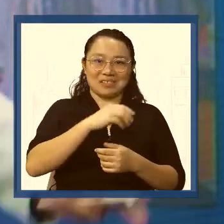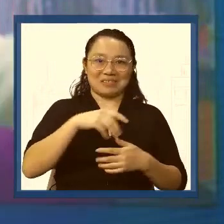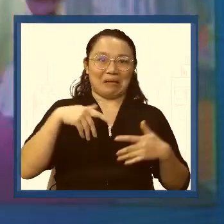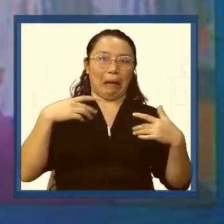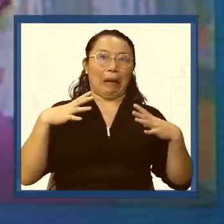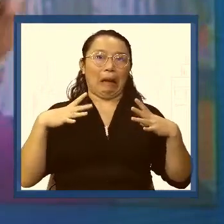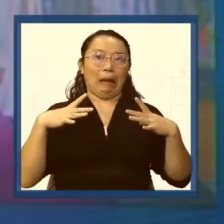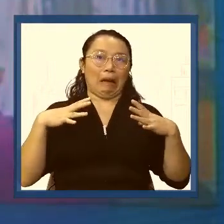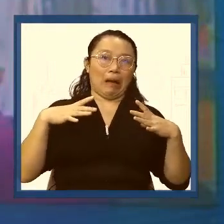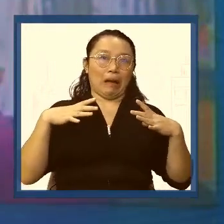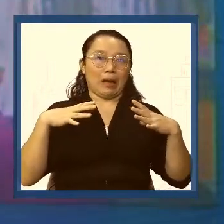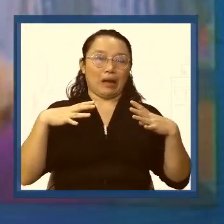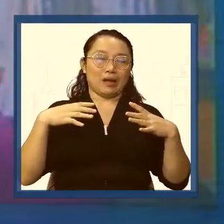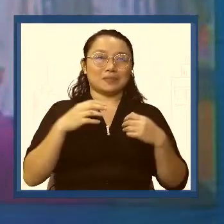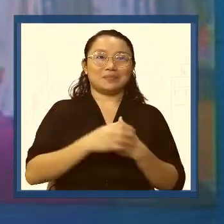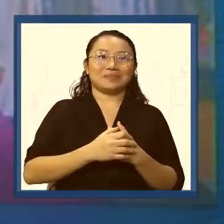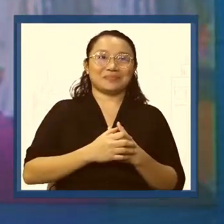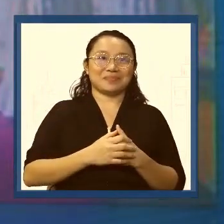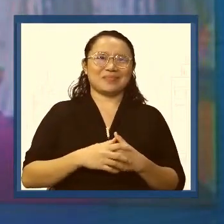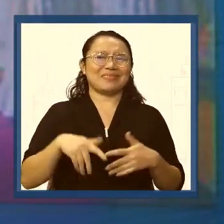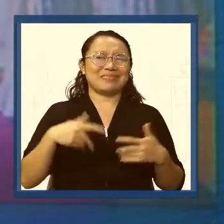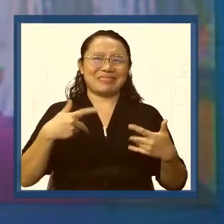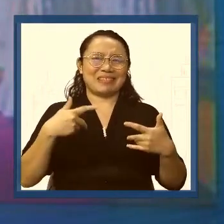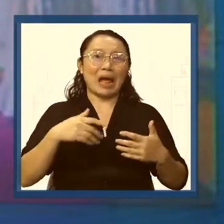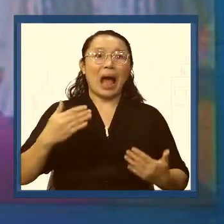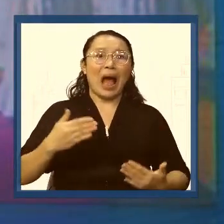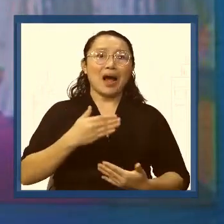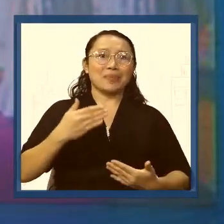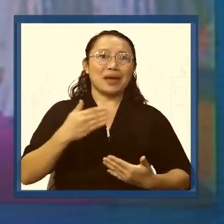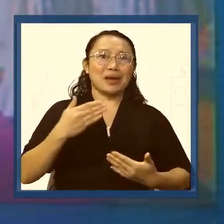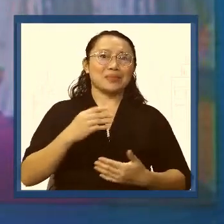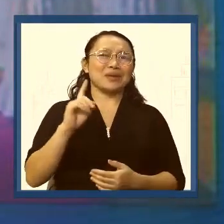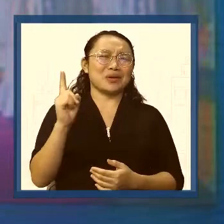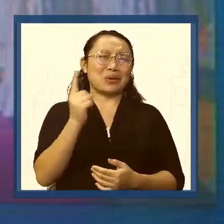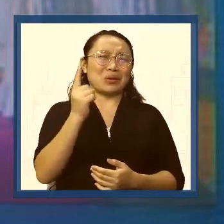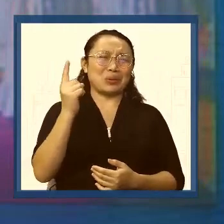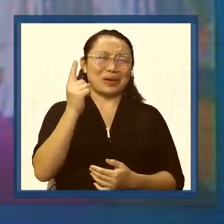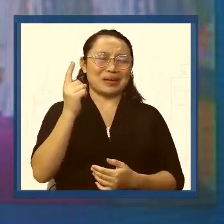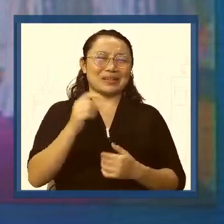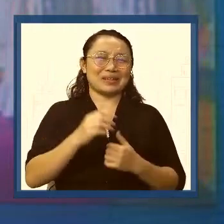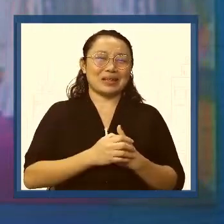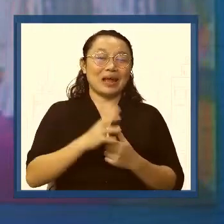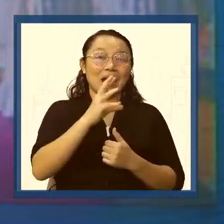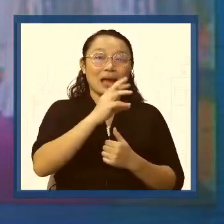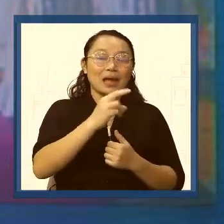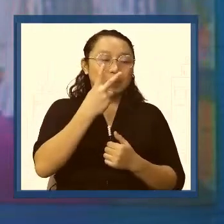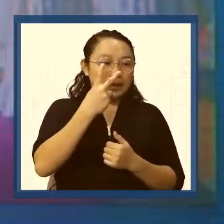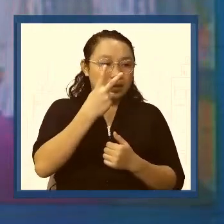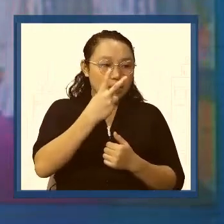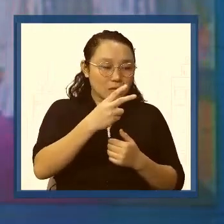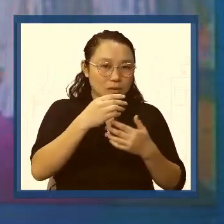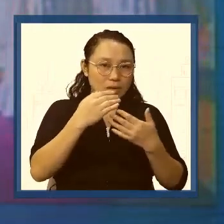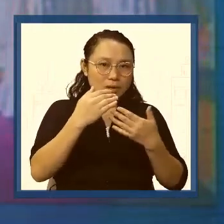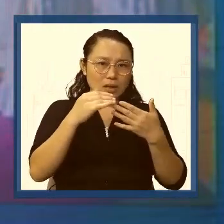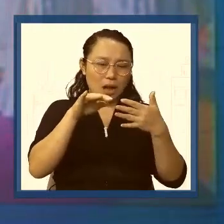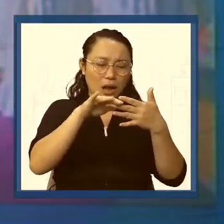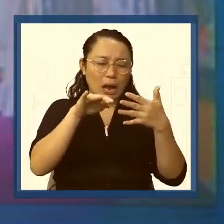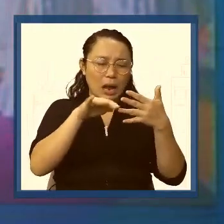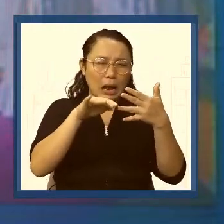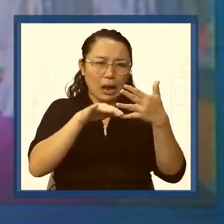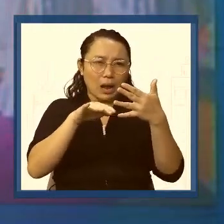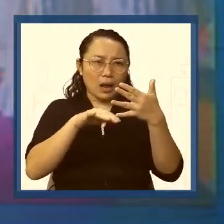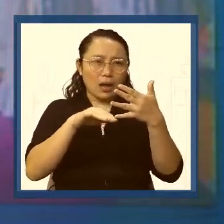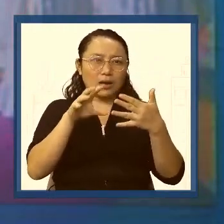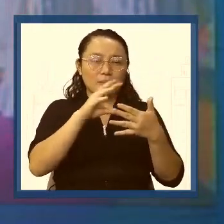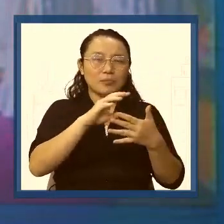ron. Kini minyo, hayahay, pulos kalipay. Sa pagtanaw niya sa listahan niya sa trabaho,